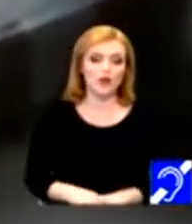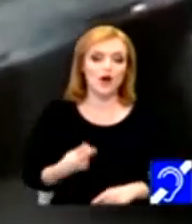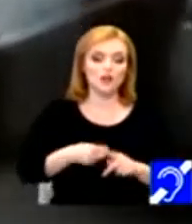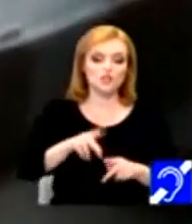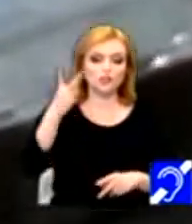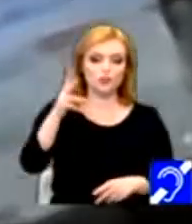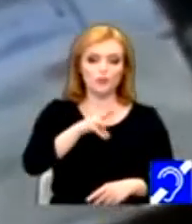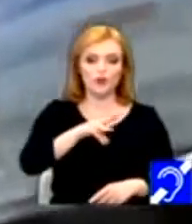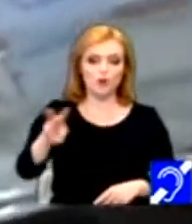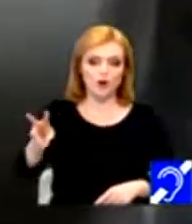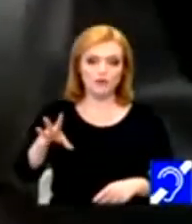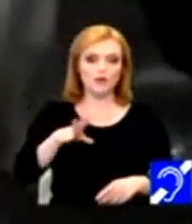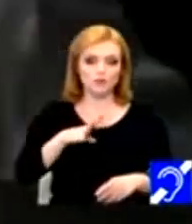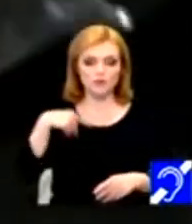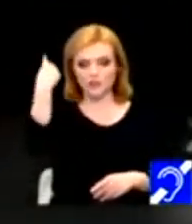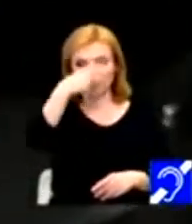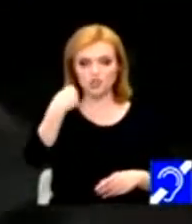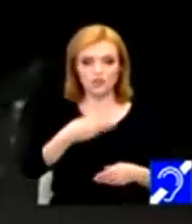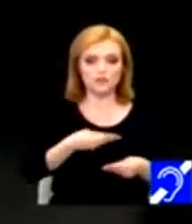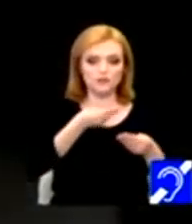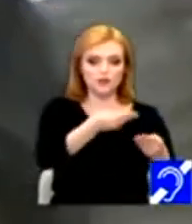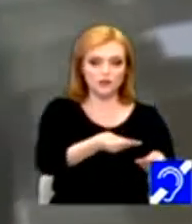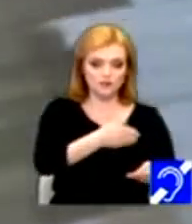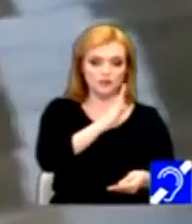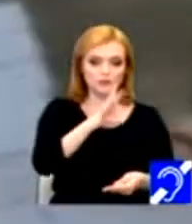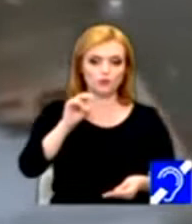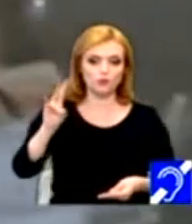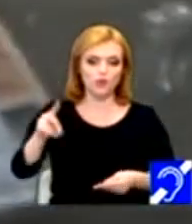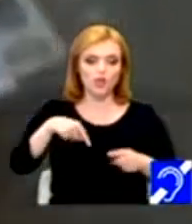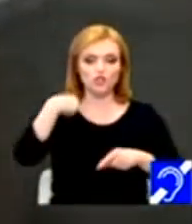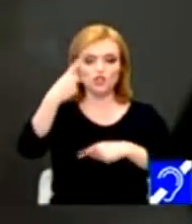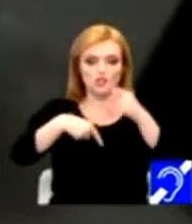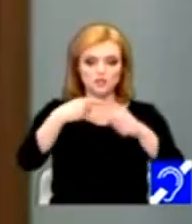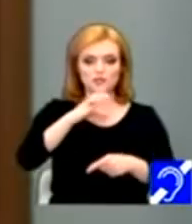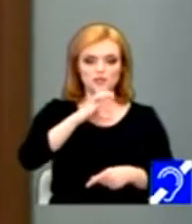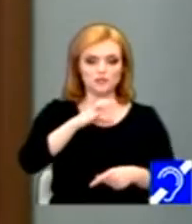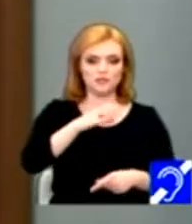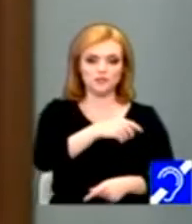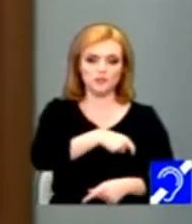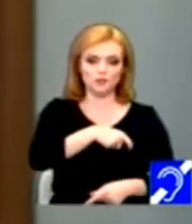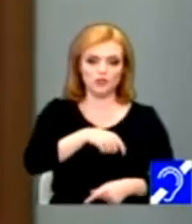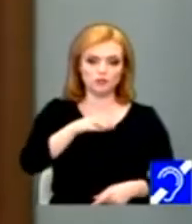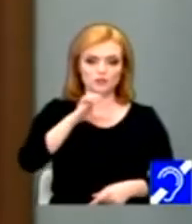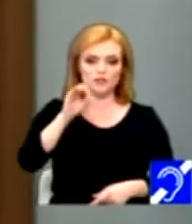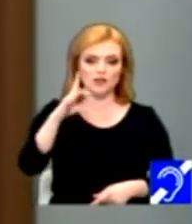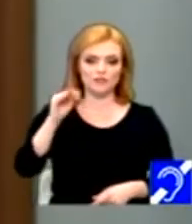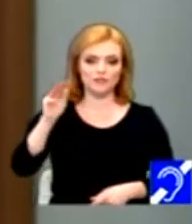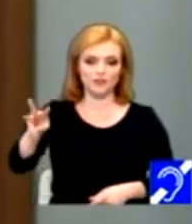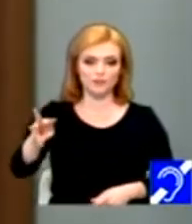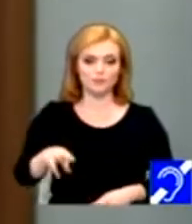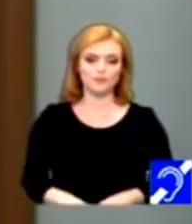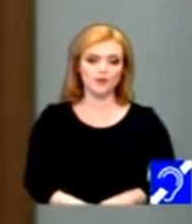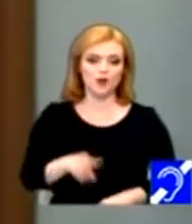milioane de euro ar fi fost dați de Vlad Plahotniuc prin intermediul lui Serafim Urechean, care ar fi avut putere de decizie în numirea